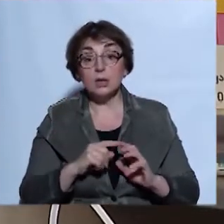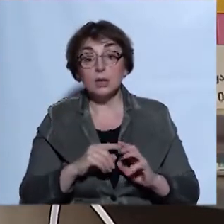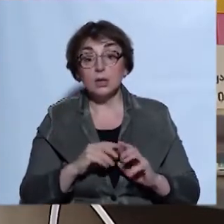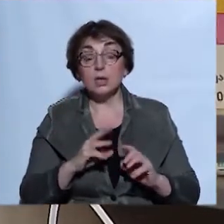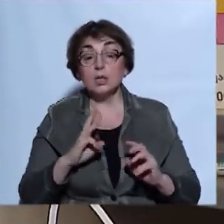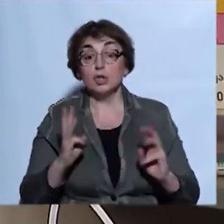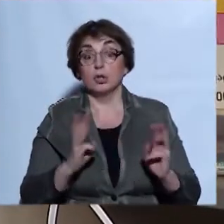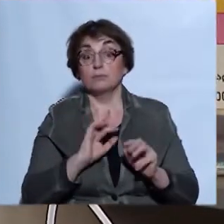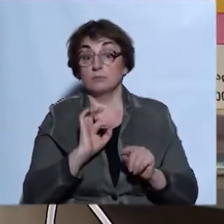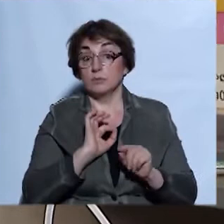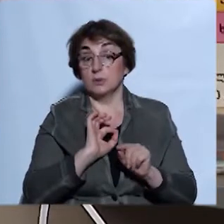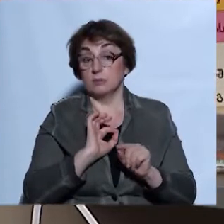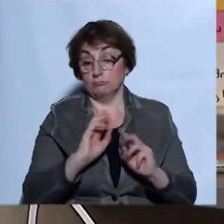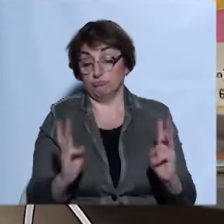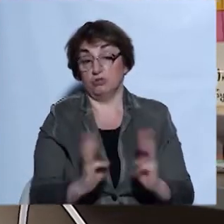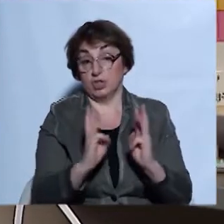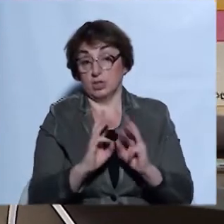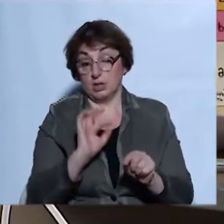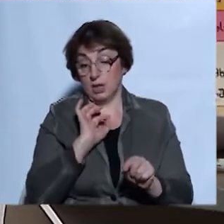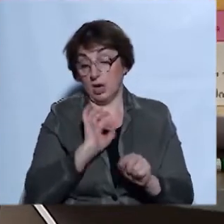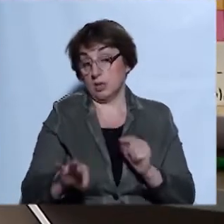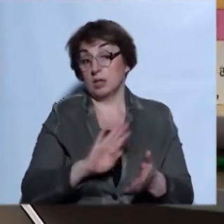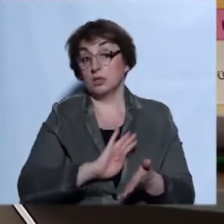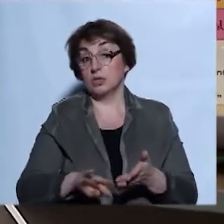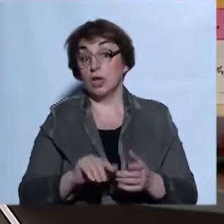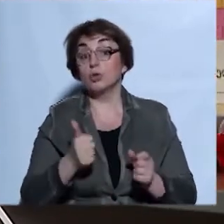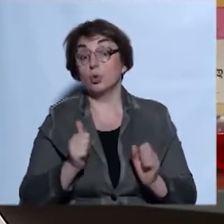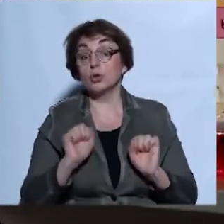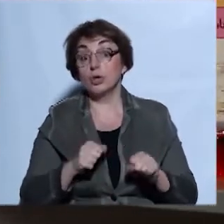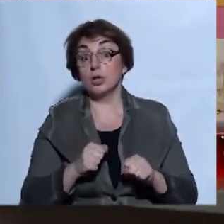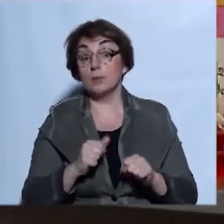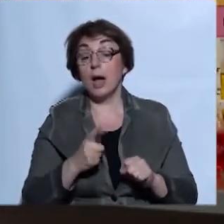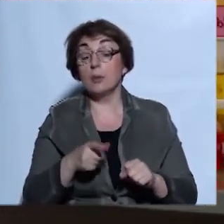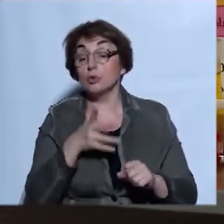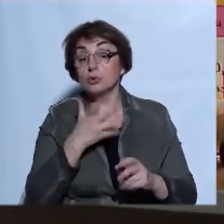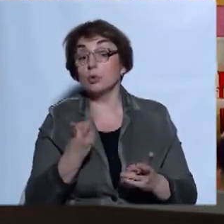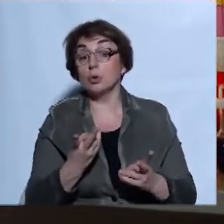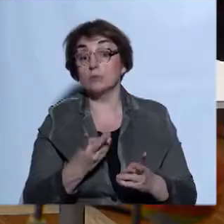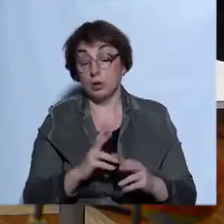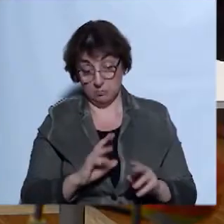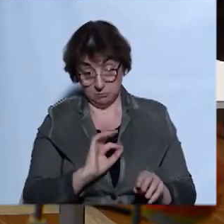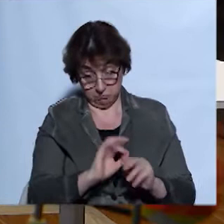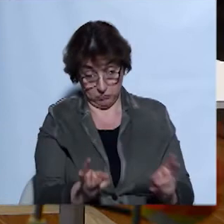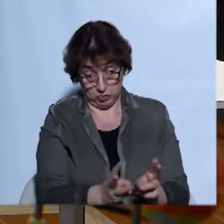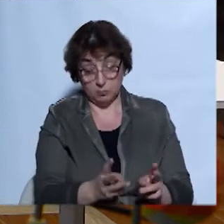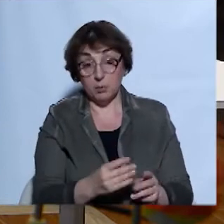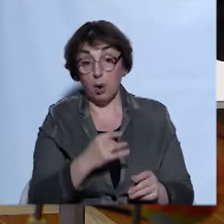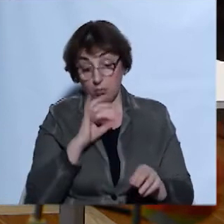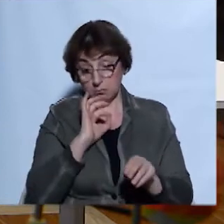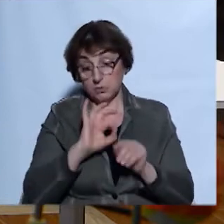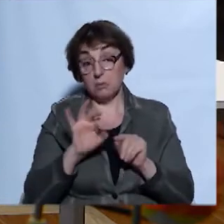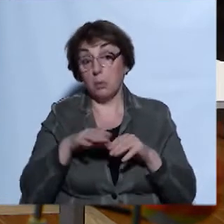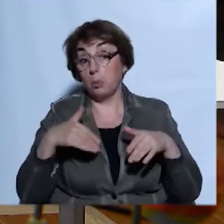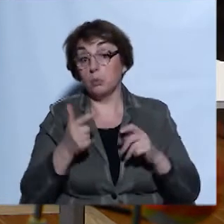გაგიკეთებია კიდევაც ეს რეაქცია და რა გჭირდება ამისათვის, რომ დავჟანგოთ გლიცერინი. Გლიცერინის